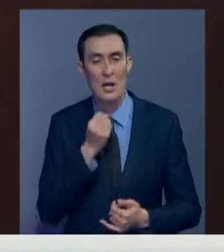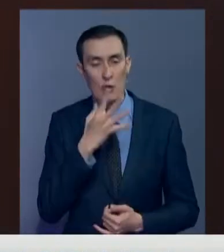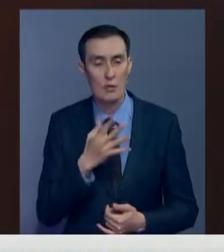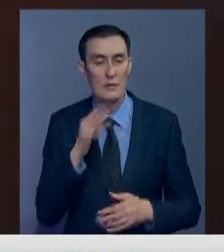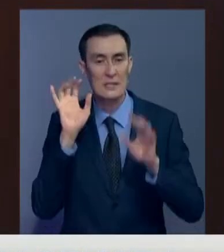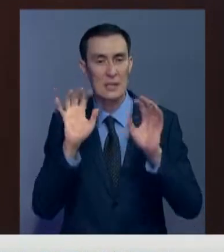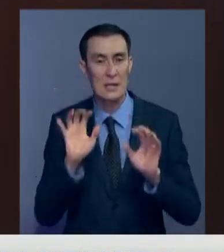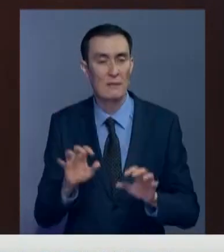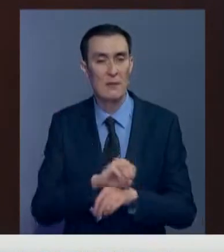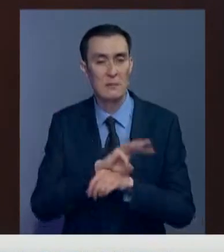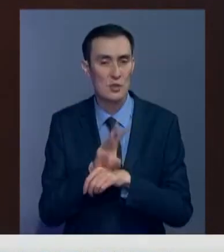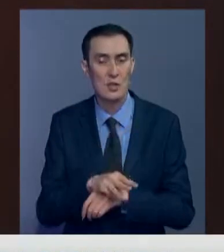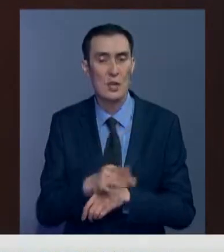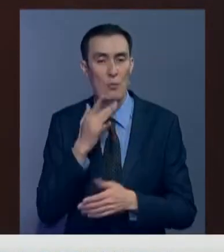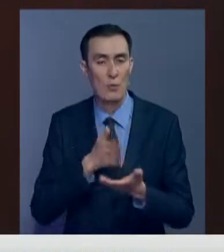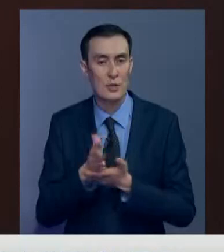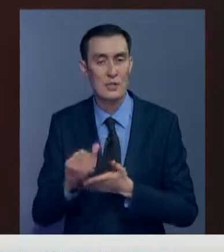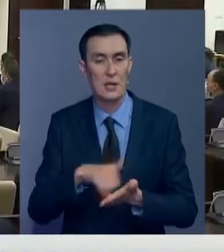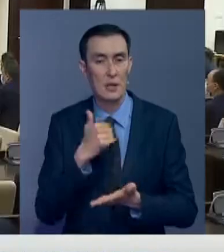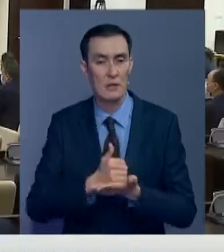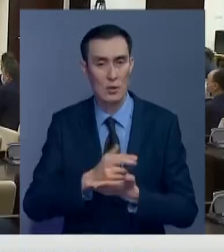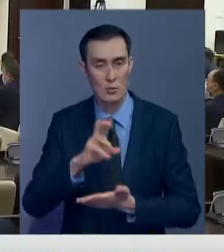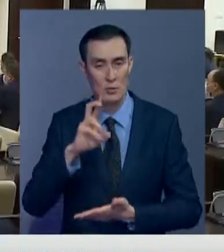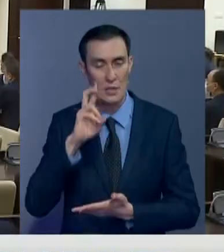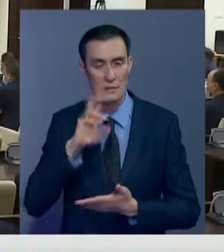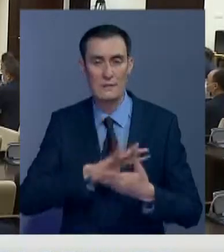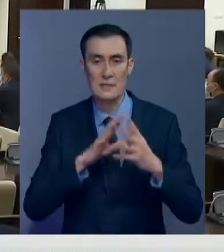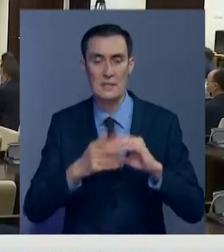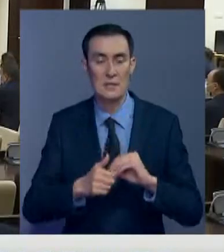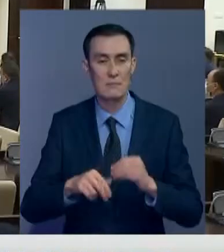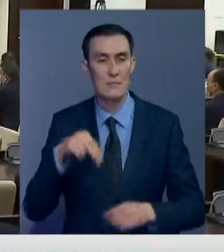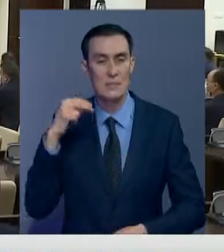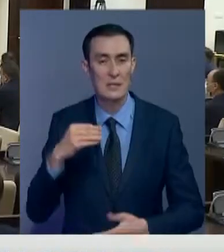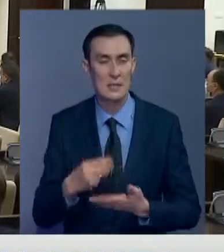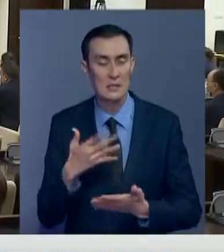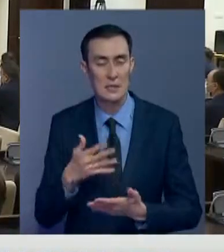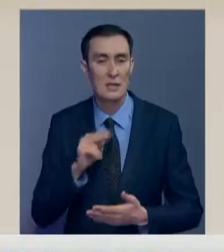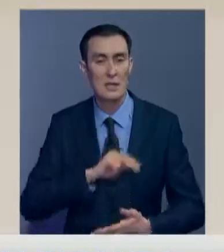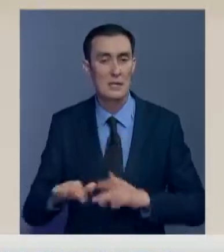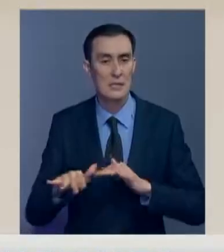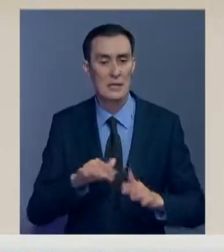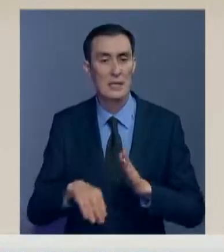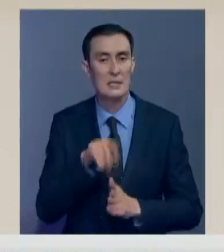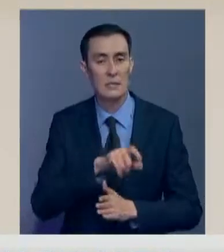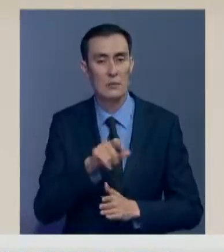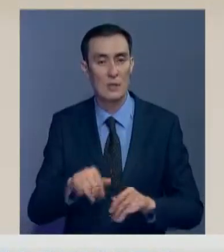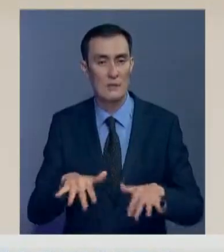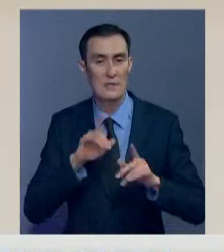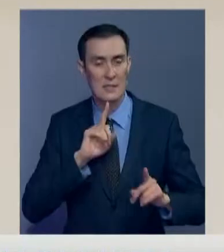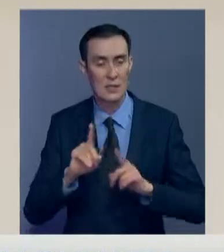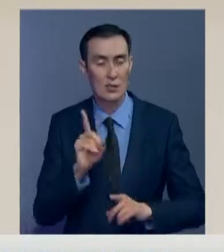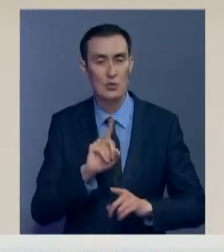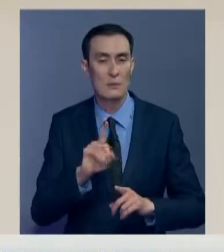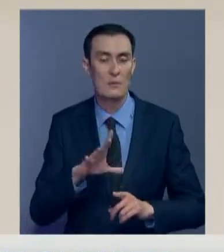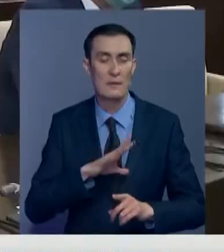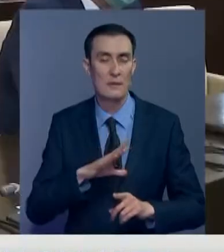законодательного обеспечения политики главы государства. В целом президент высоко оценил деятельность сенаторов и отметил, для того, чтобы